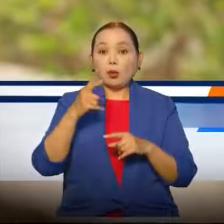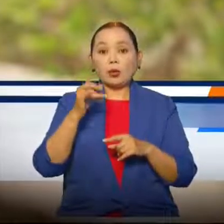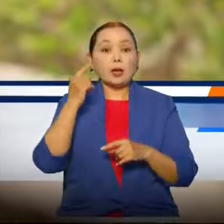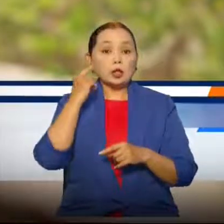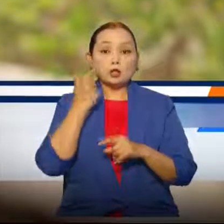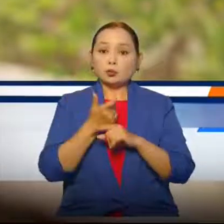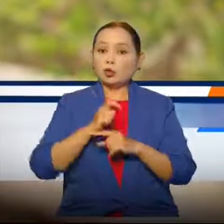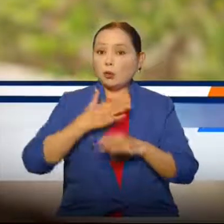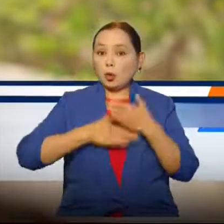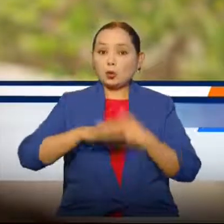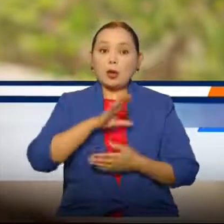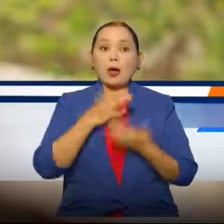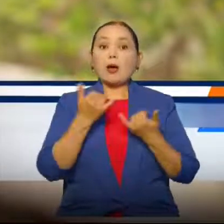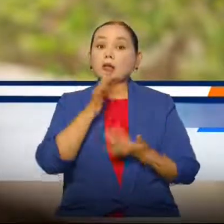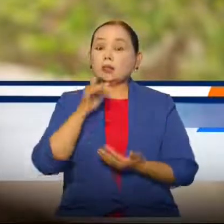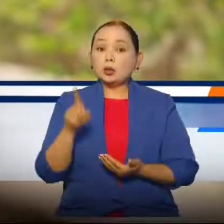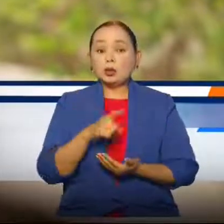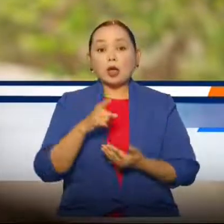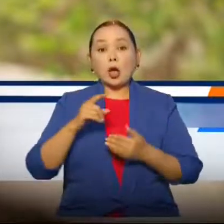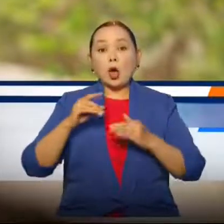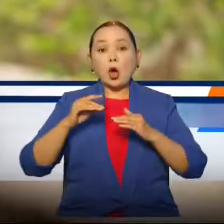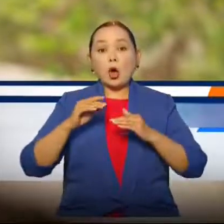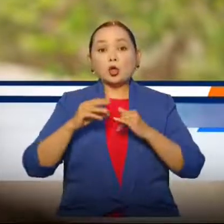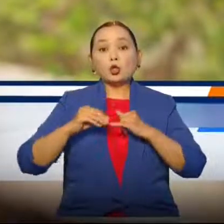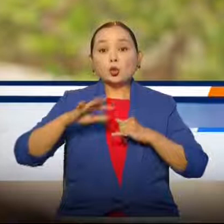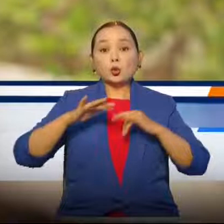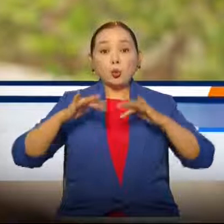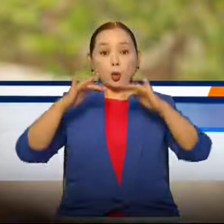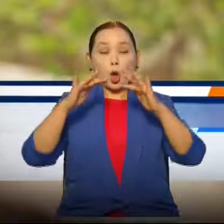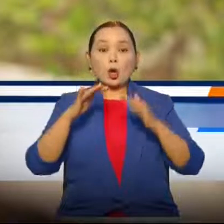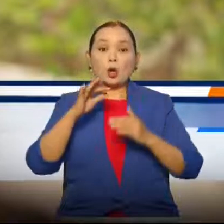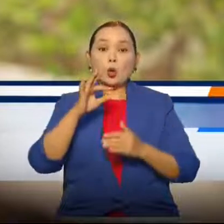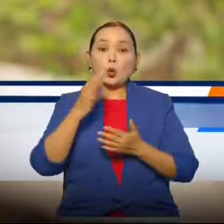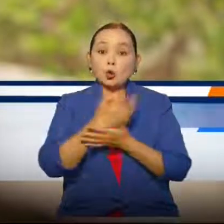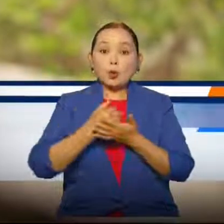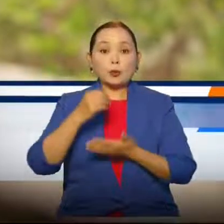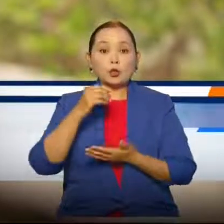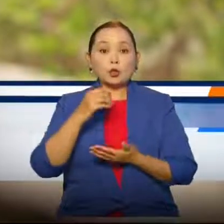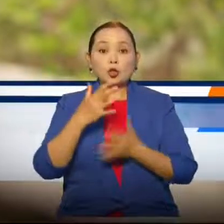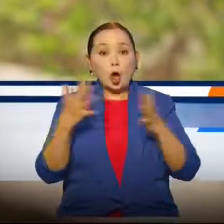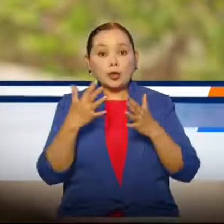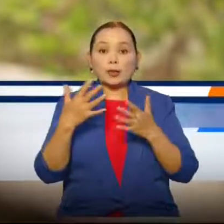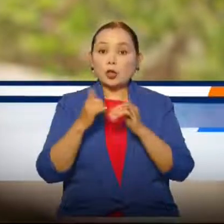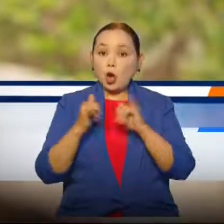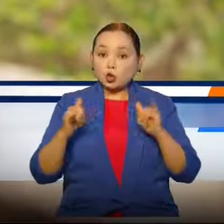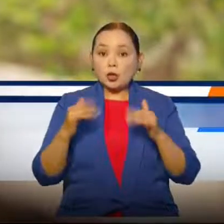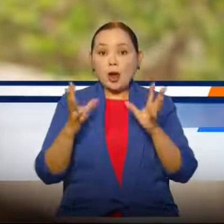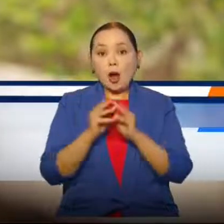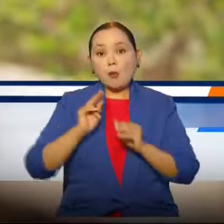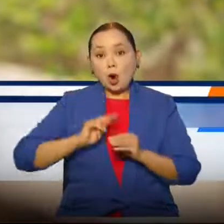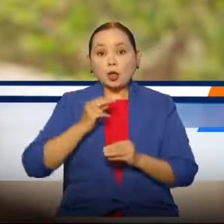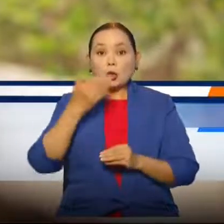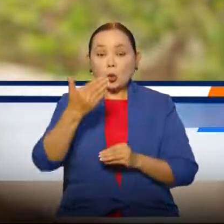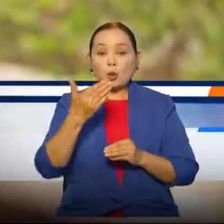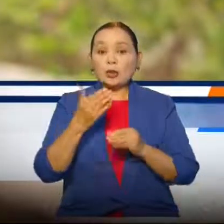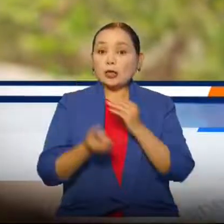xursand bo'ldik. Ayni damda mana shu tuproq unumdorligini oshirish borasidagi institutda amalga oshirilayotgan ishlar, FAO hamkorligida ularni